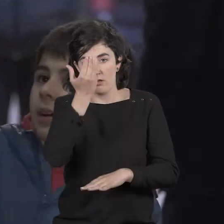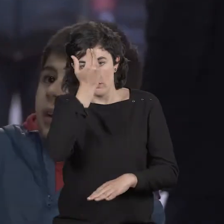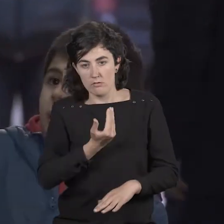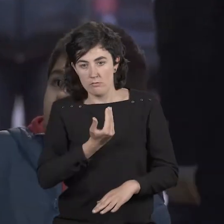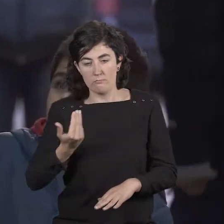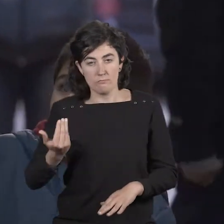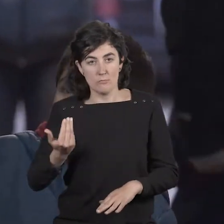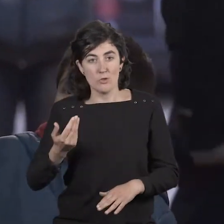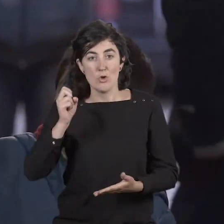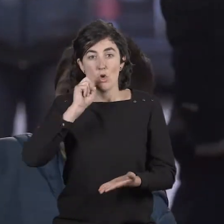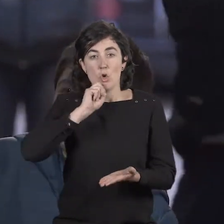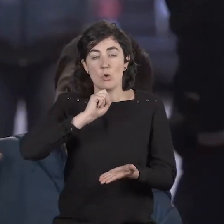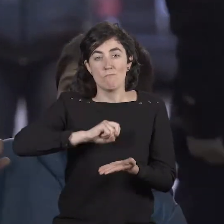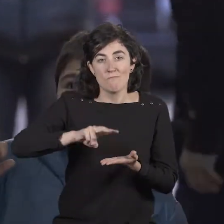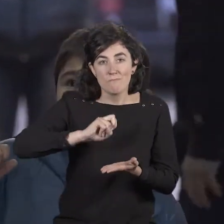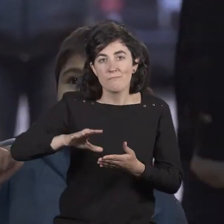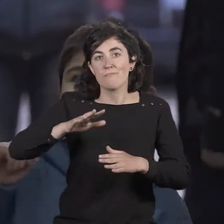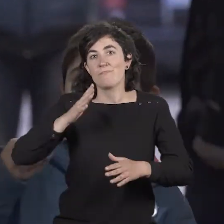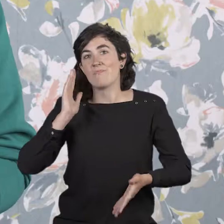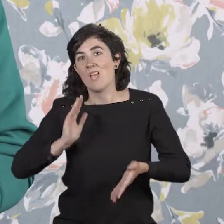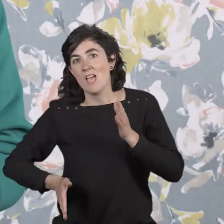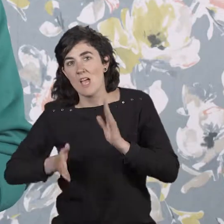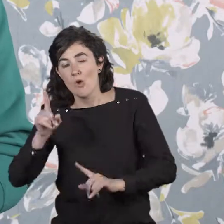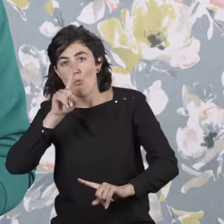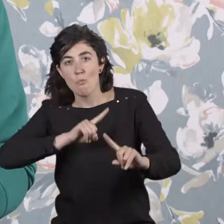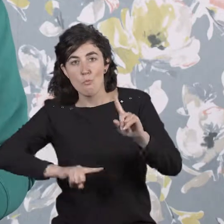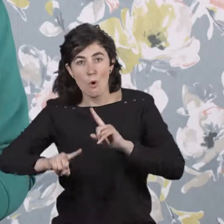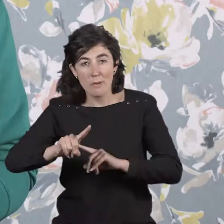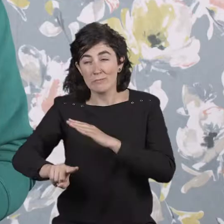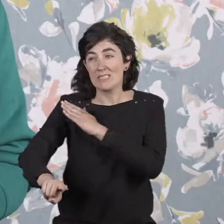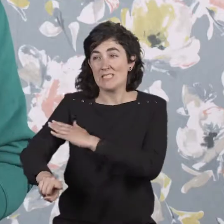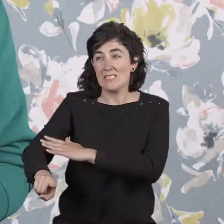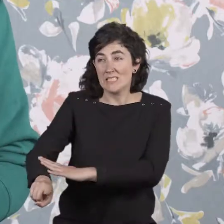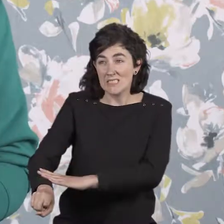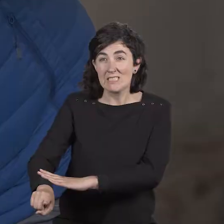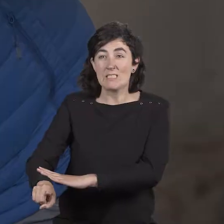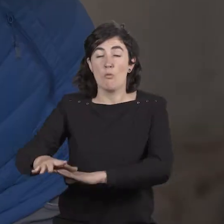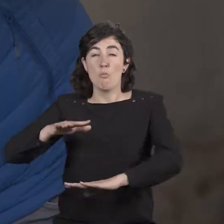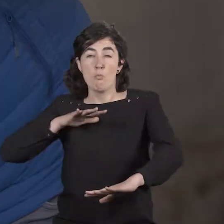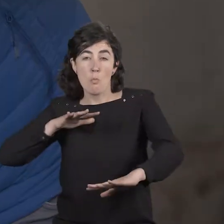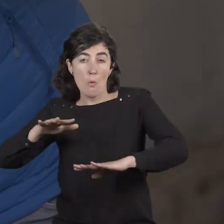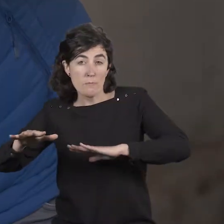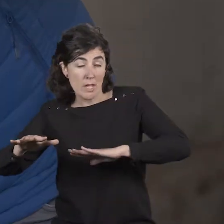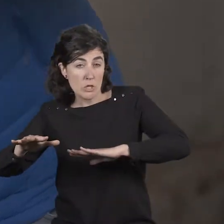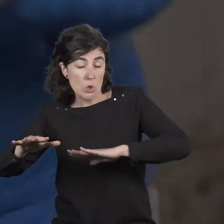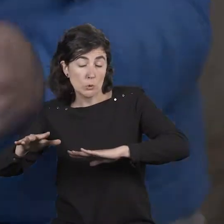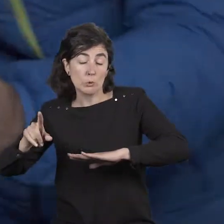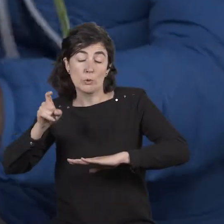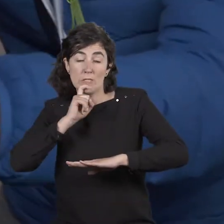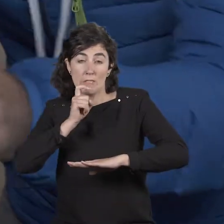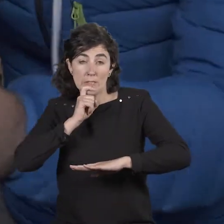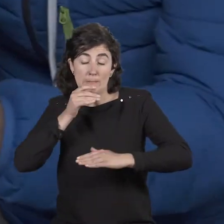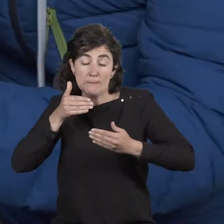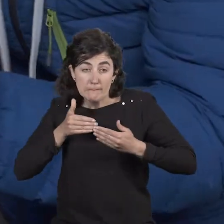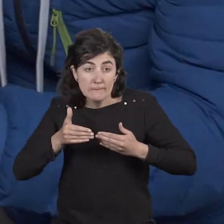dio, ez ibiltzea eta korrika egitea normalki, besoaren mugimendua oso zaila dauka, hori momentuz.